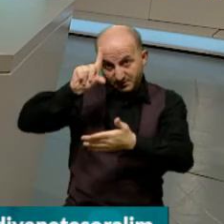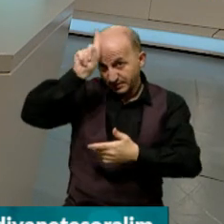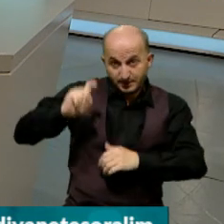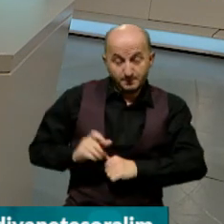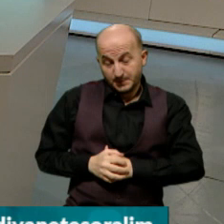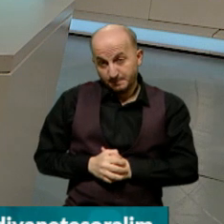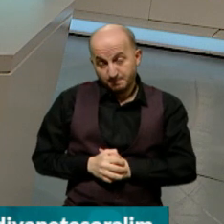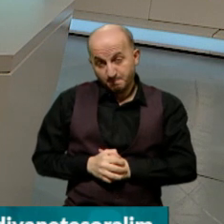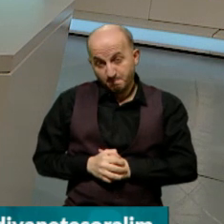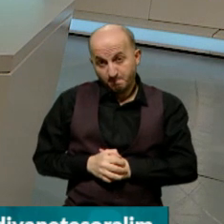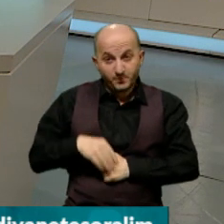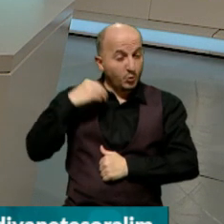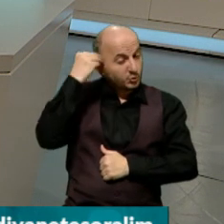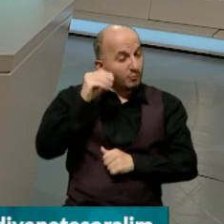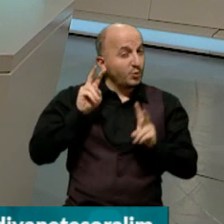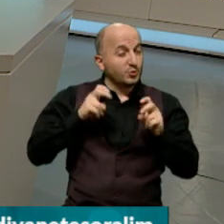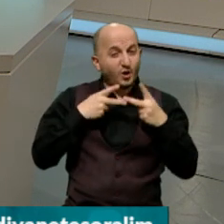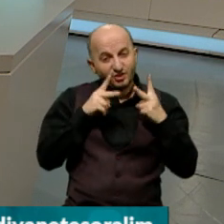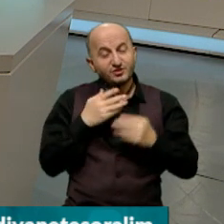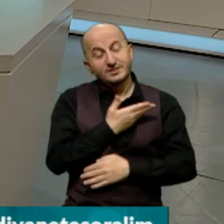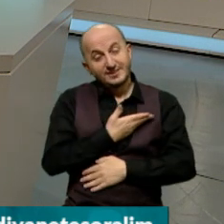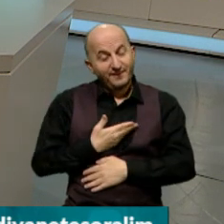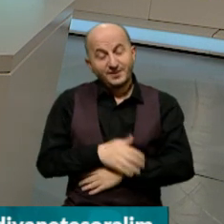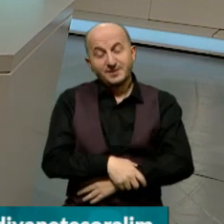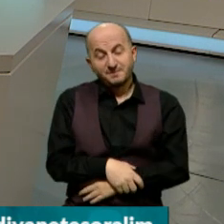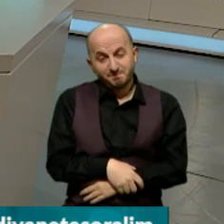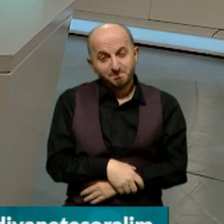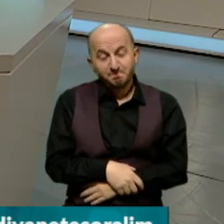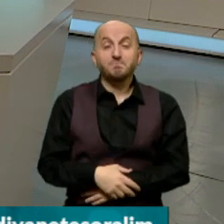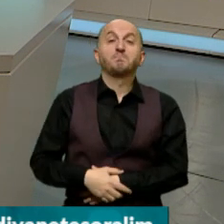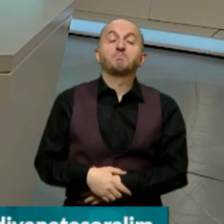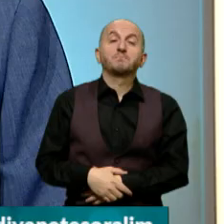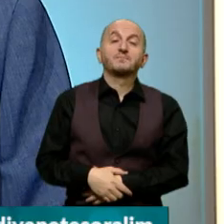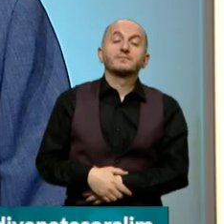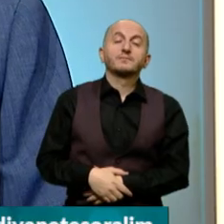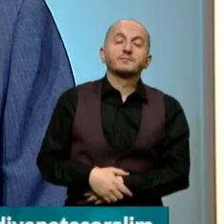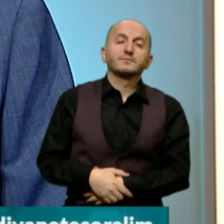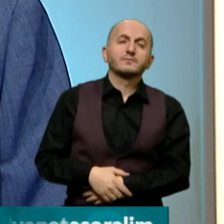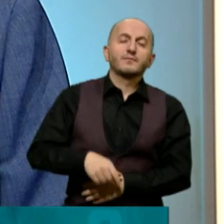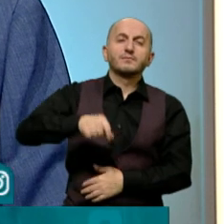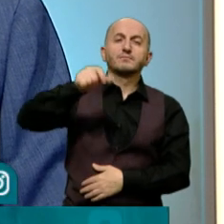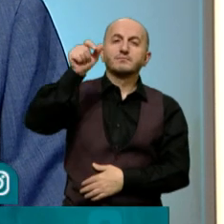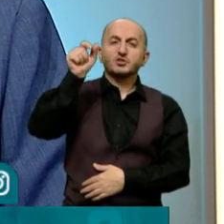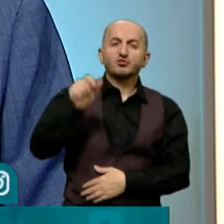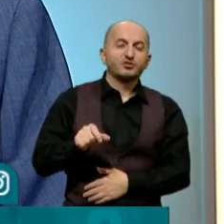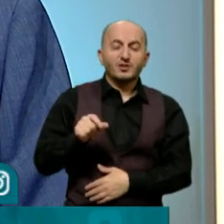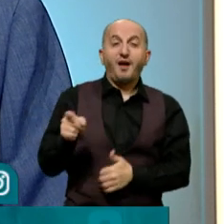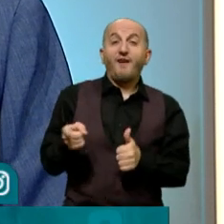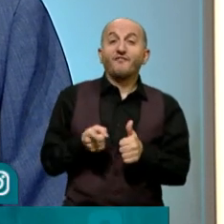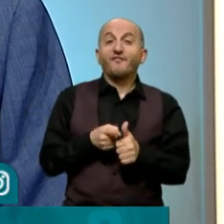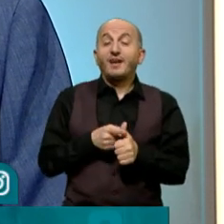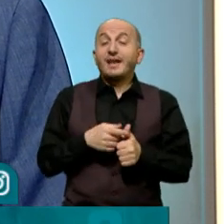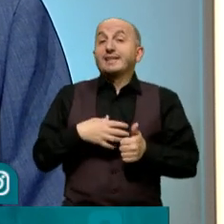mi? Hocam konuyu izah ederse sevinirim demiş. Şimdi Furkan Bey, kişi evvela